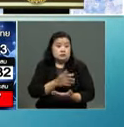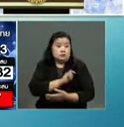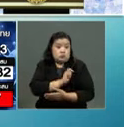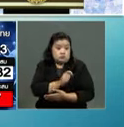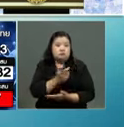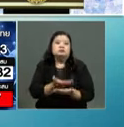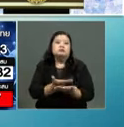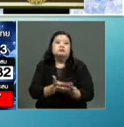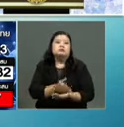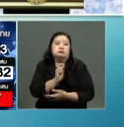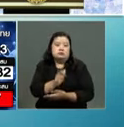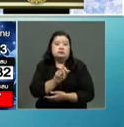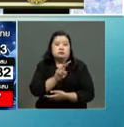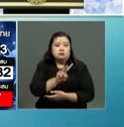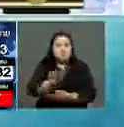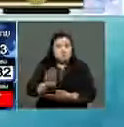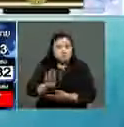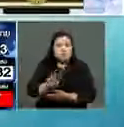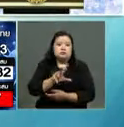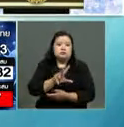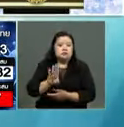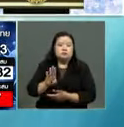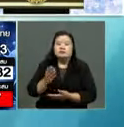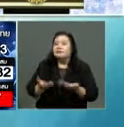เจ้าที่ป่าไม้ดูในตัวอย่างเนี้ยจะเสียเงินครับถ้าท่านส่งเมื่อไหร่ท่านเสียสตางค์นะครับข้อความละบาท2บาท 3